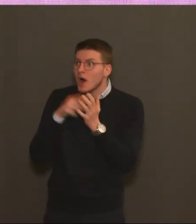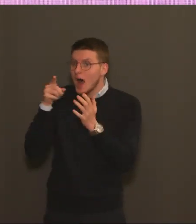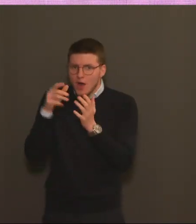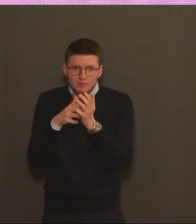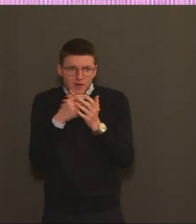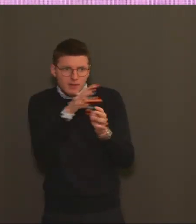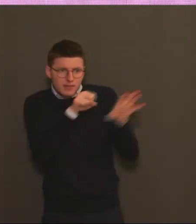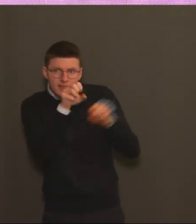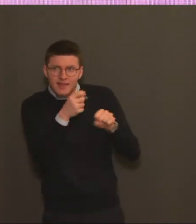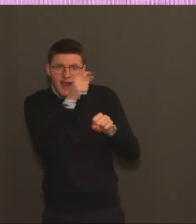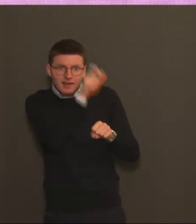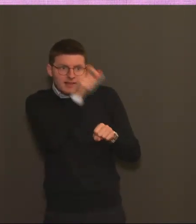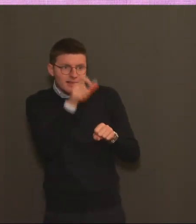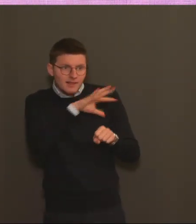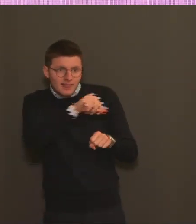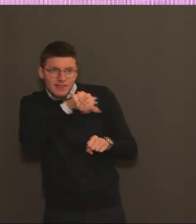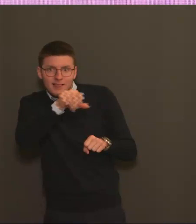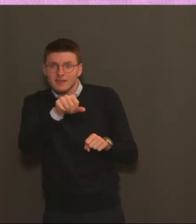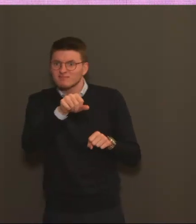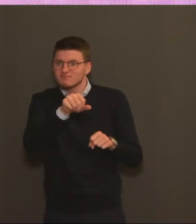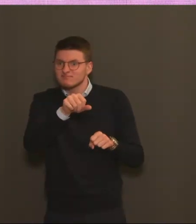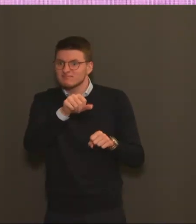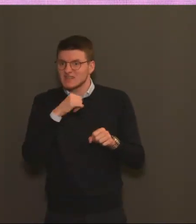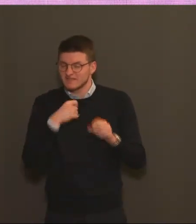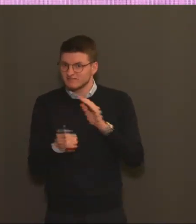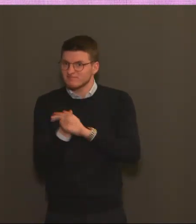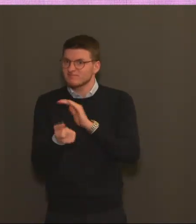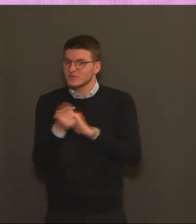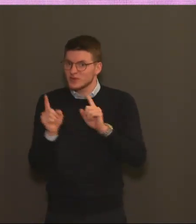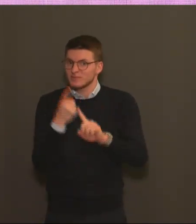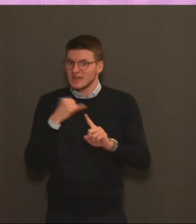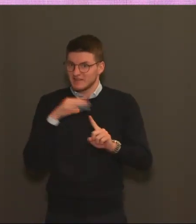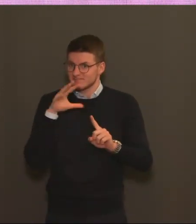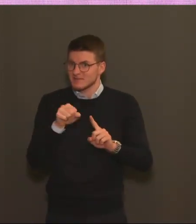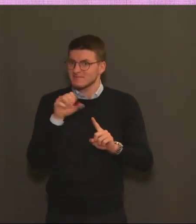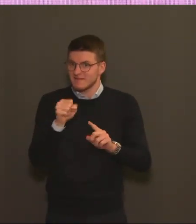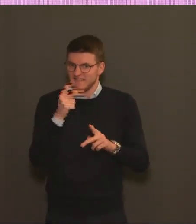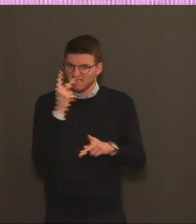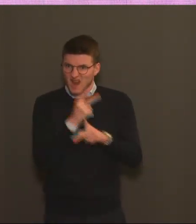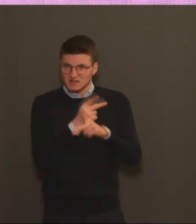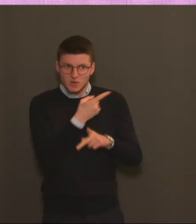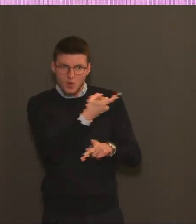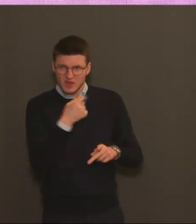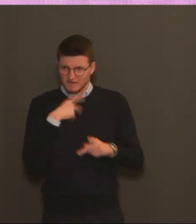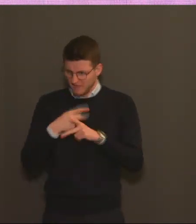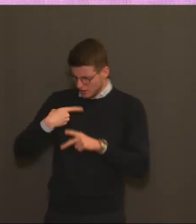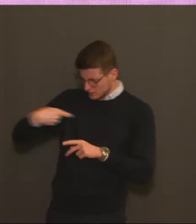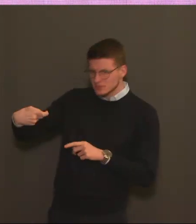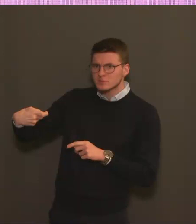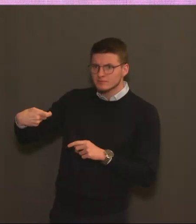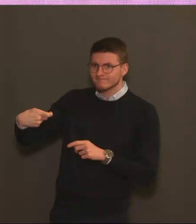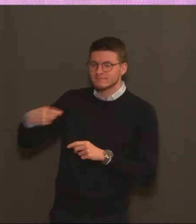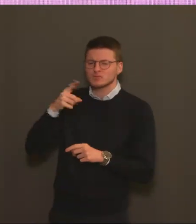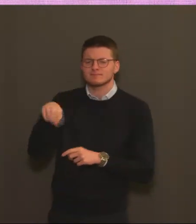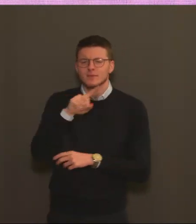aantal fraudeleuze uitnodigingen opgedoken. Wees dus waakzaam voor valse uitnodigingen. Ter herinnering,